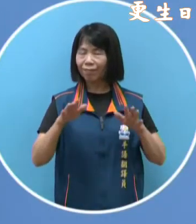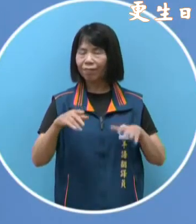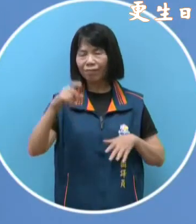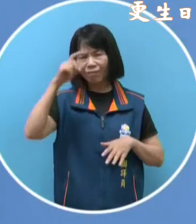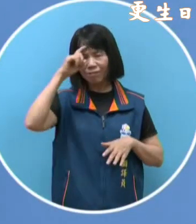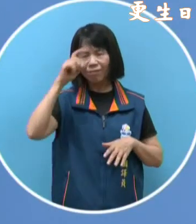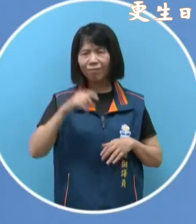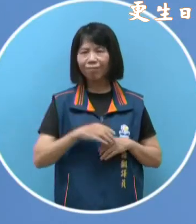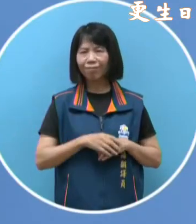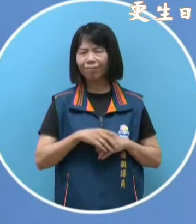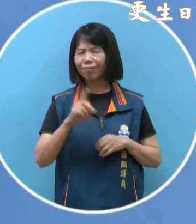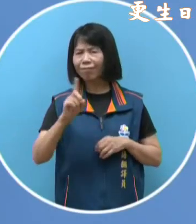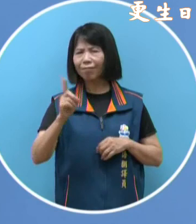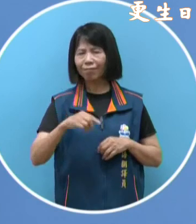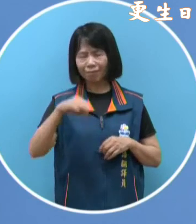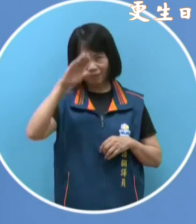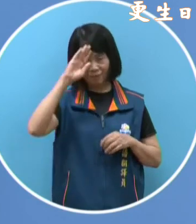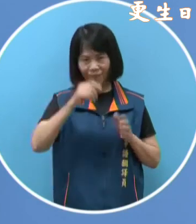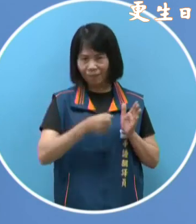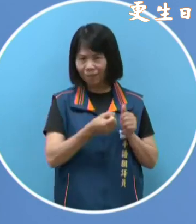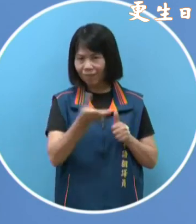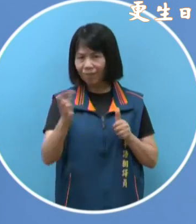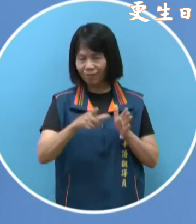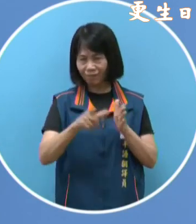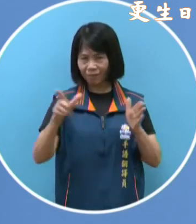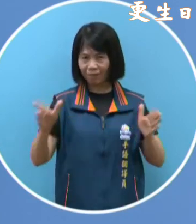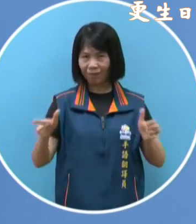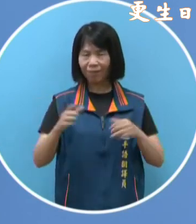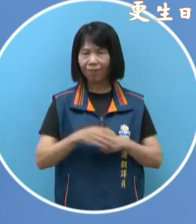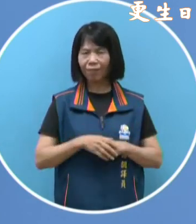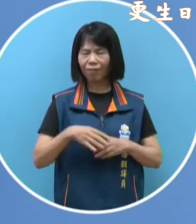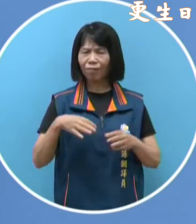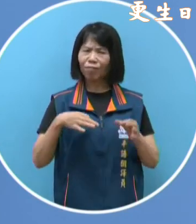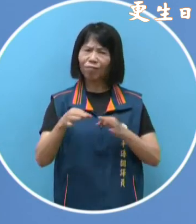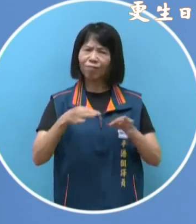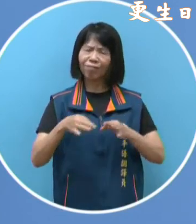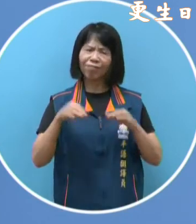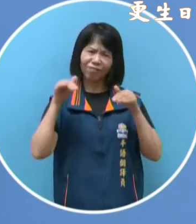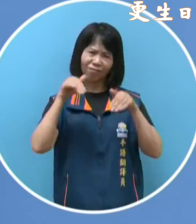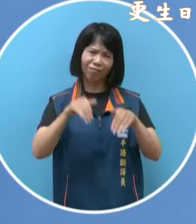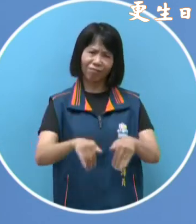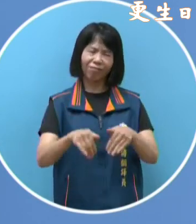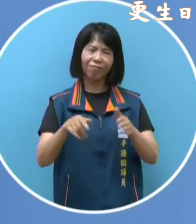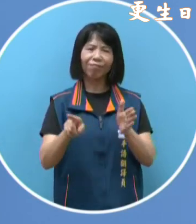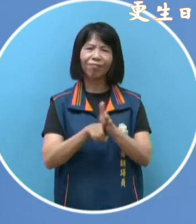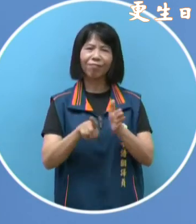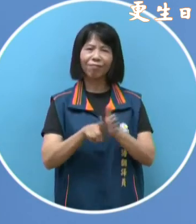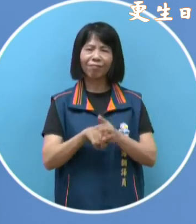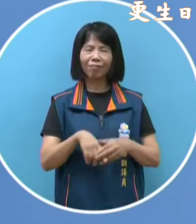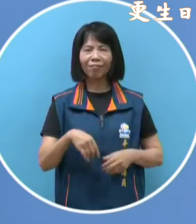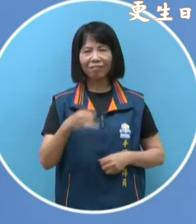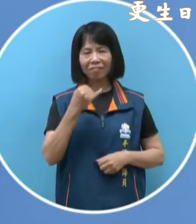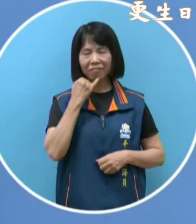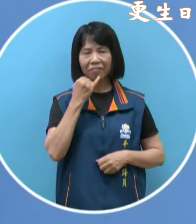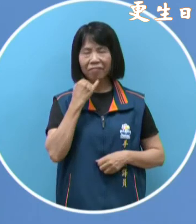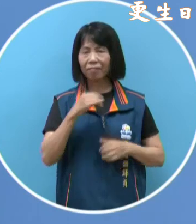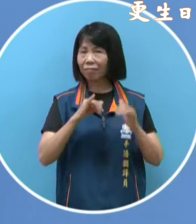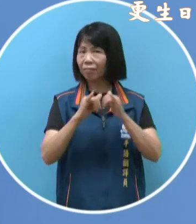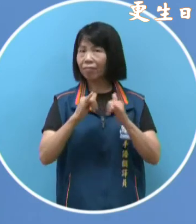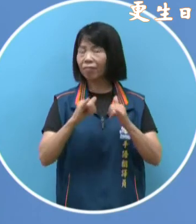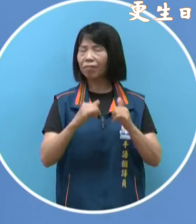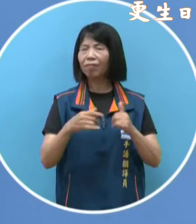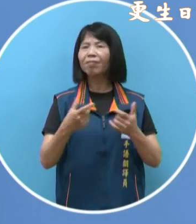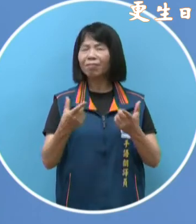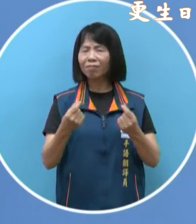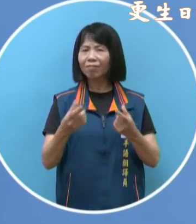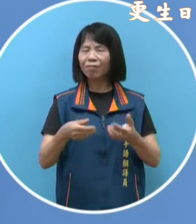说这个疫情期间啊，在生意比较不好的阶段，那我们可以乡亲也可以得